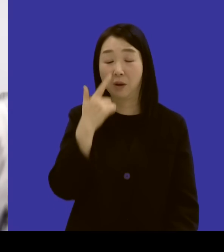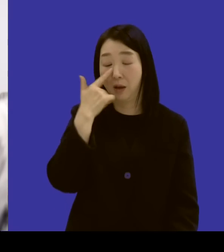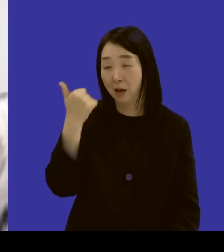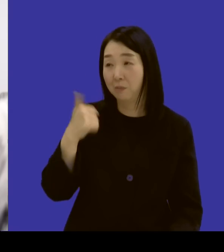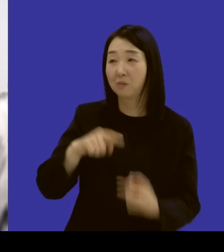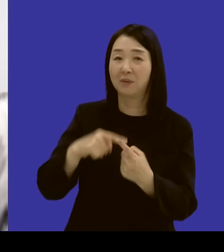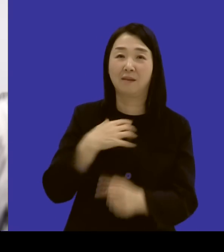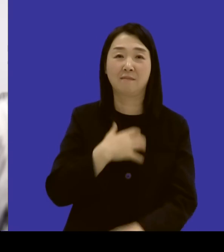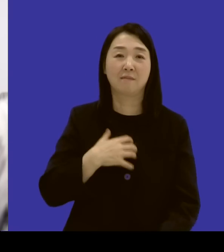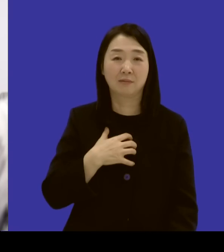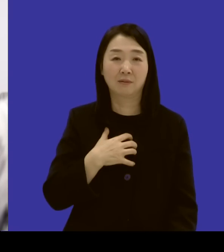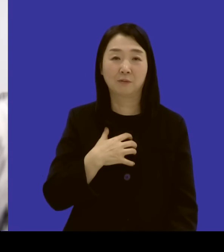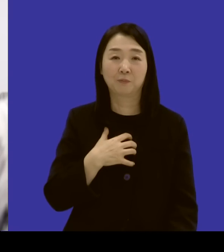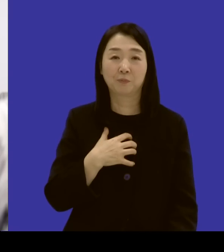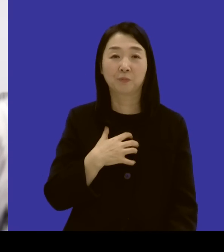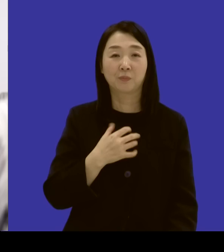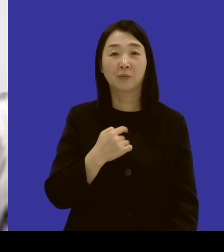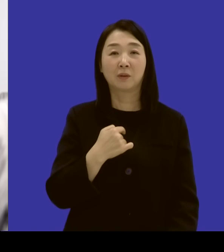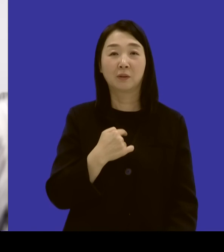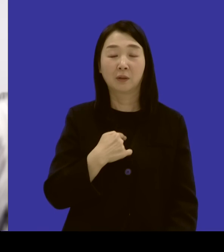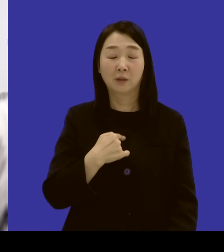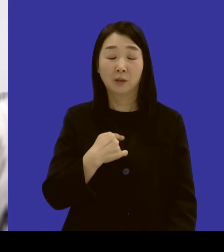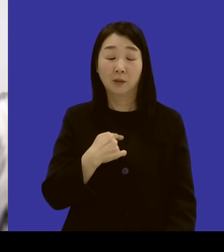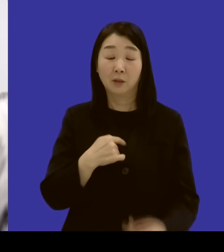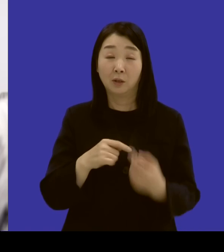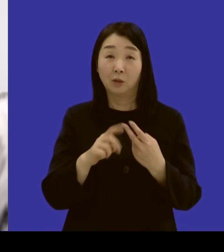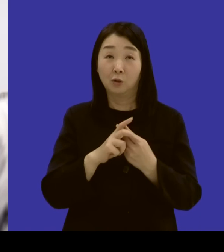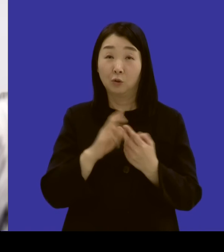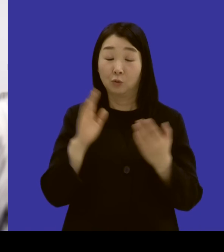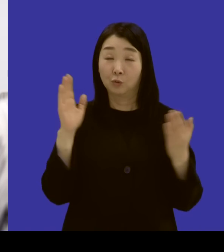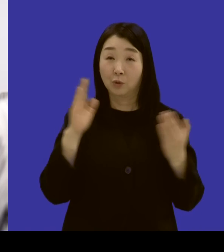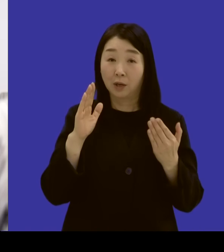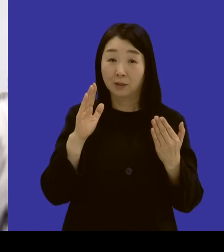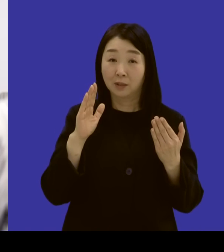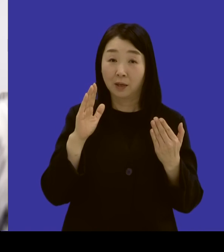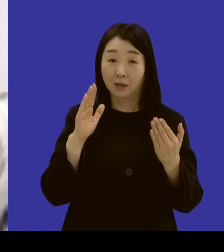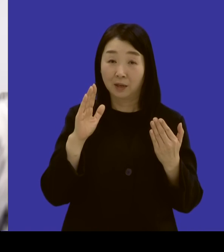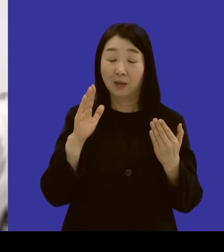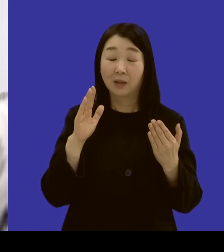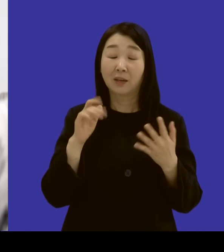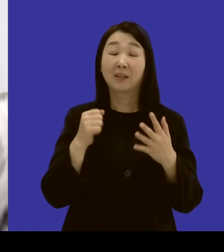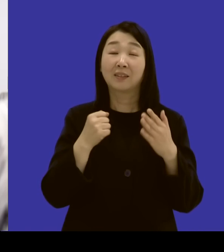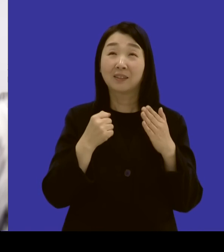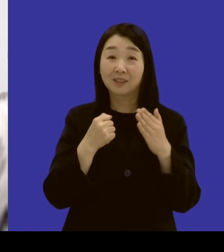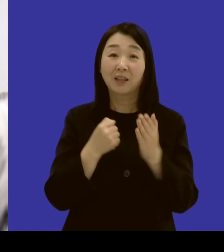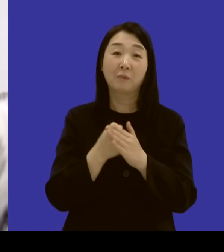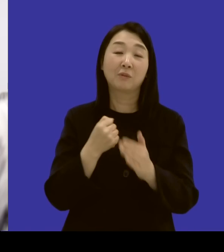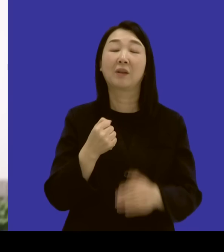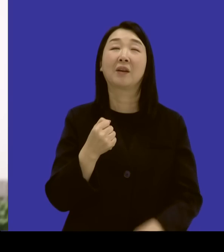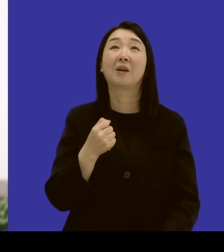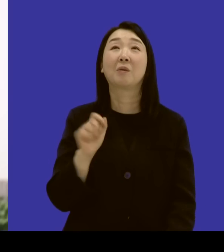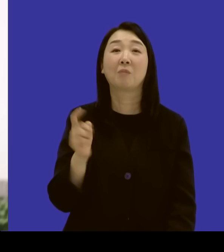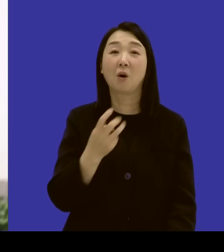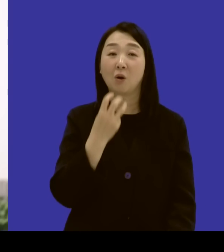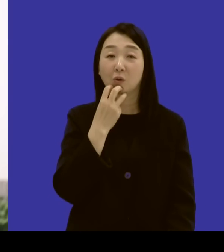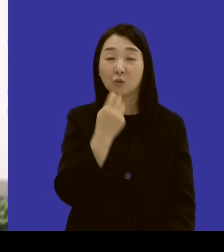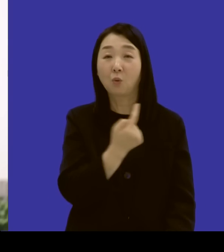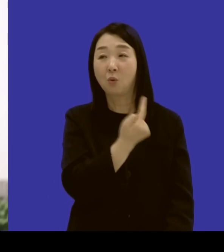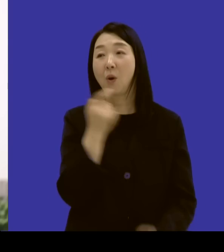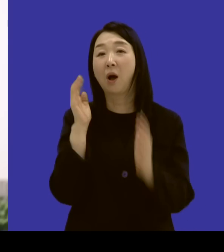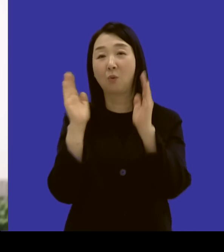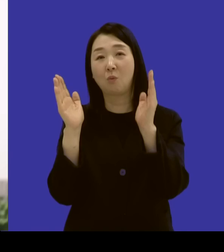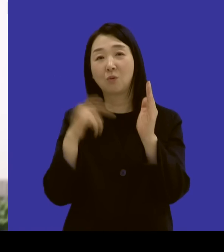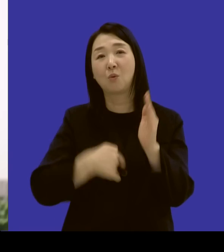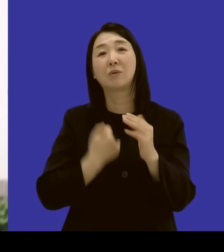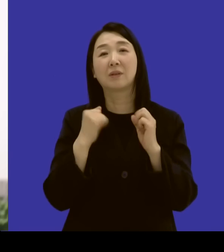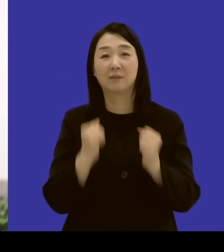아버님에 대한 걱정 제가 또 중학생으로 벌써 외국에 그러니까 외국이 아니라 중학생으로 유학 가 외국에 갔기도 했지만 서울로 벌써 가 있었기 때문에